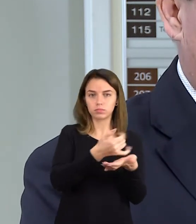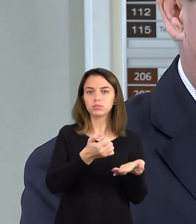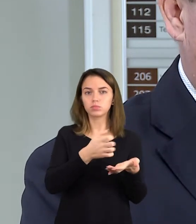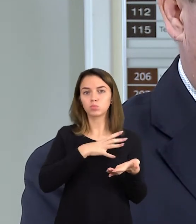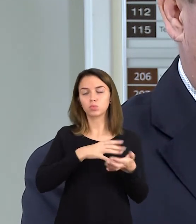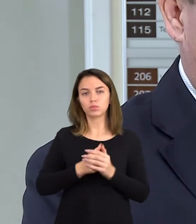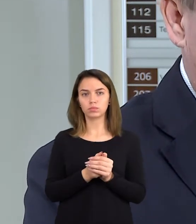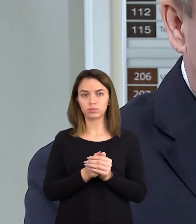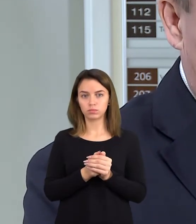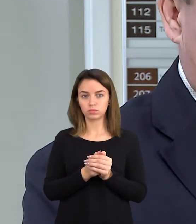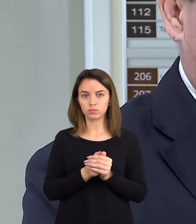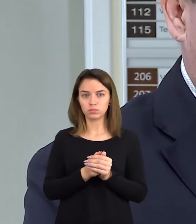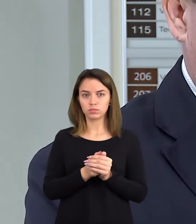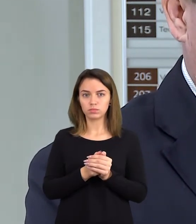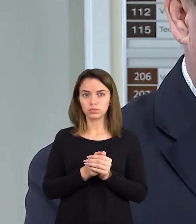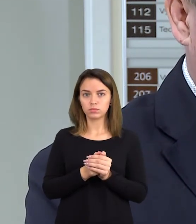maisto